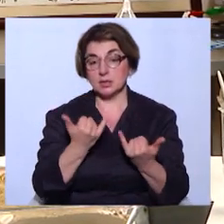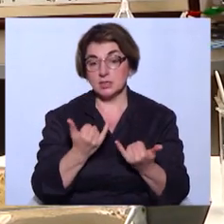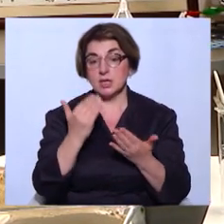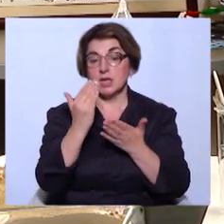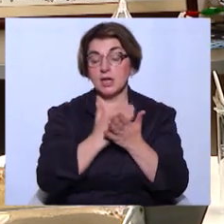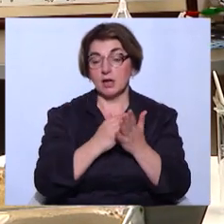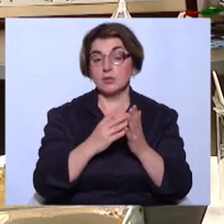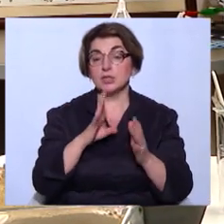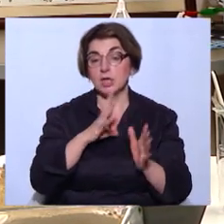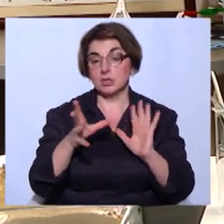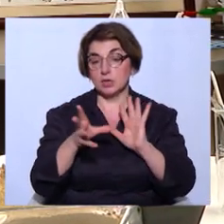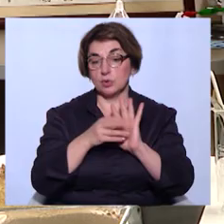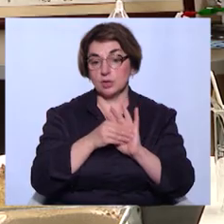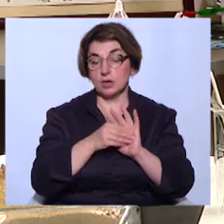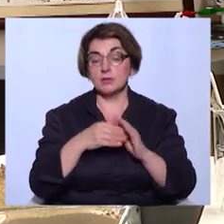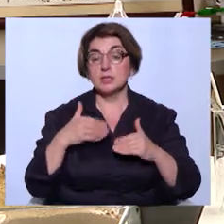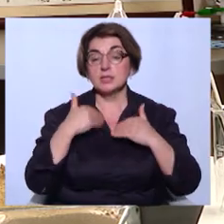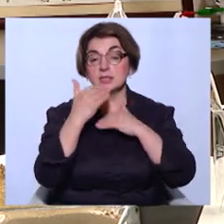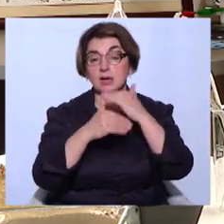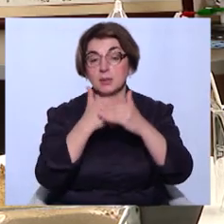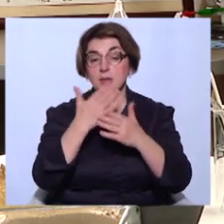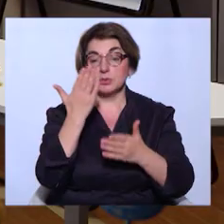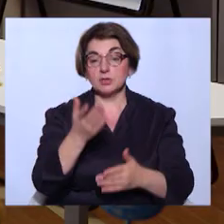გაკვეთილისთვის. წარმატებები გისურვო და